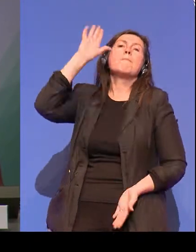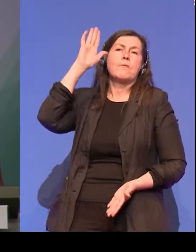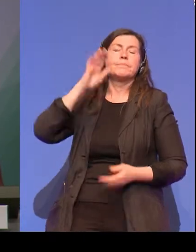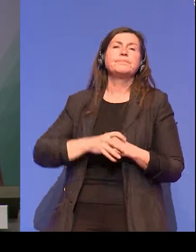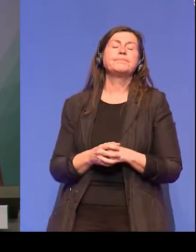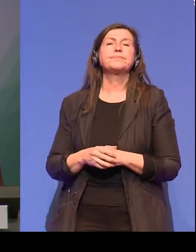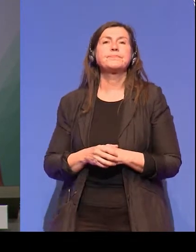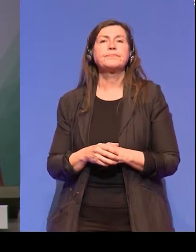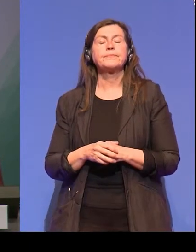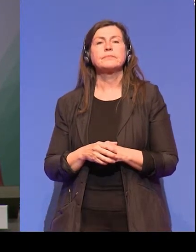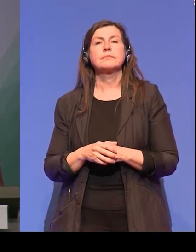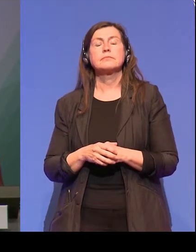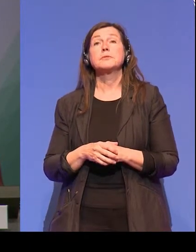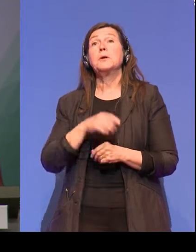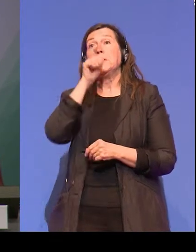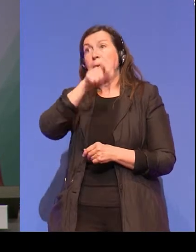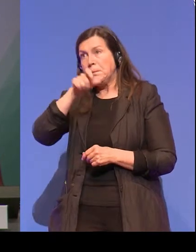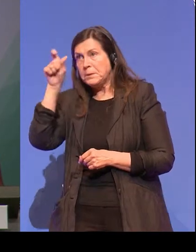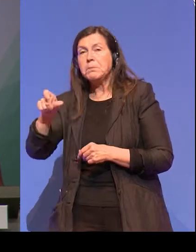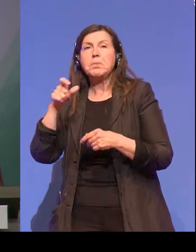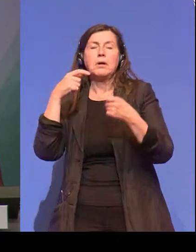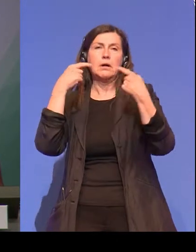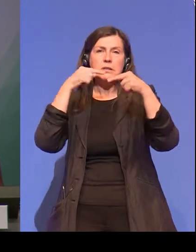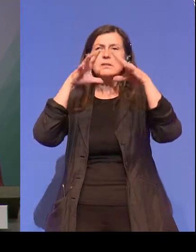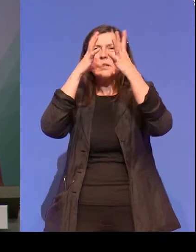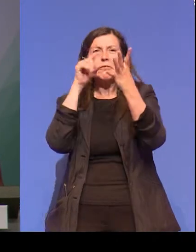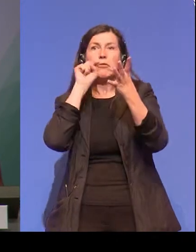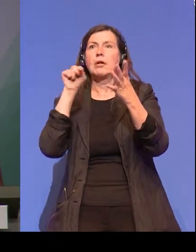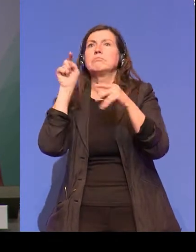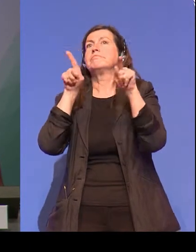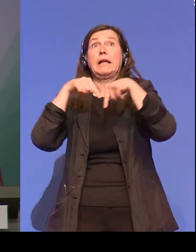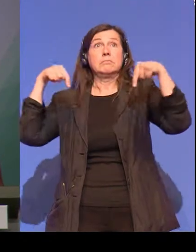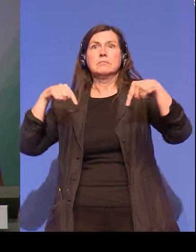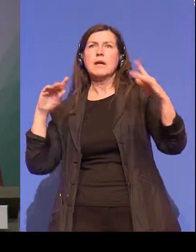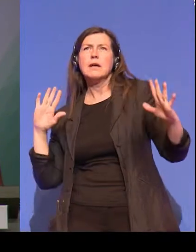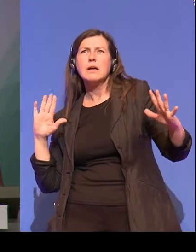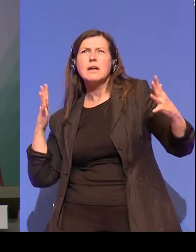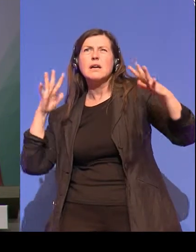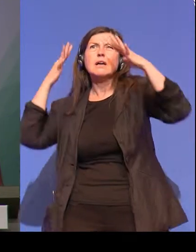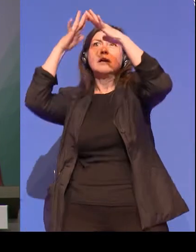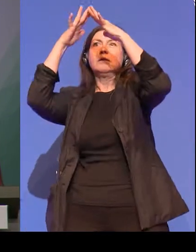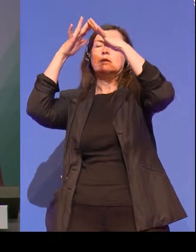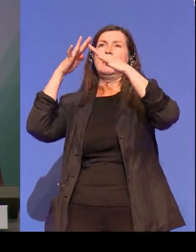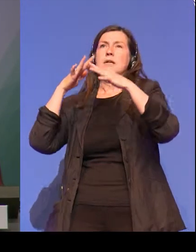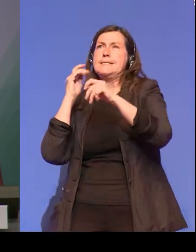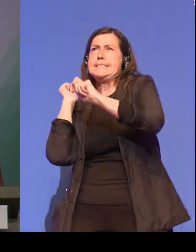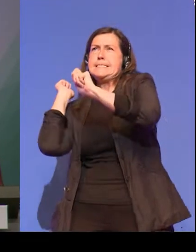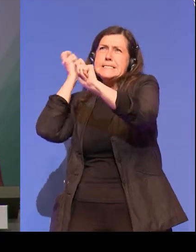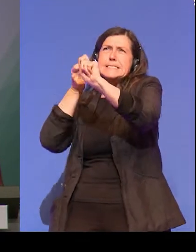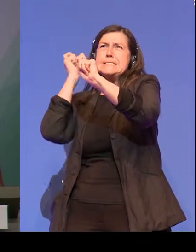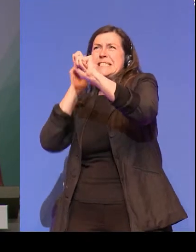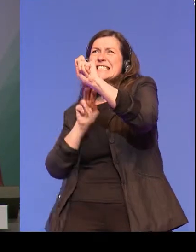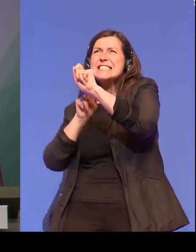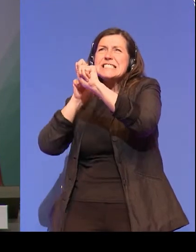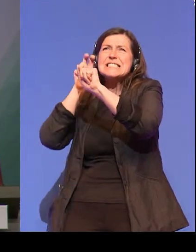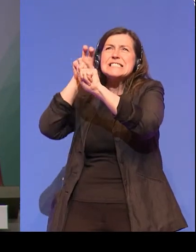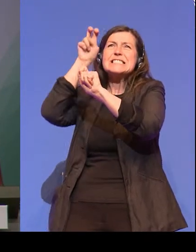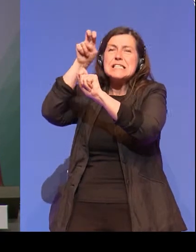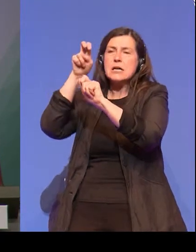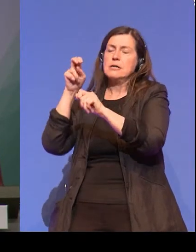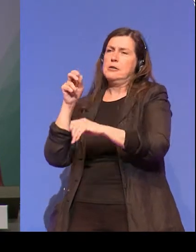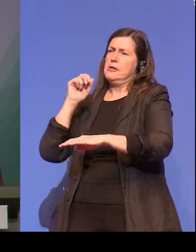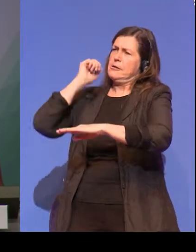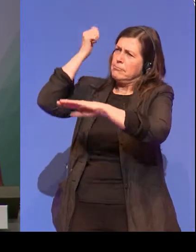peu hospitalières, c'est uniquement grâce à une culture unique de la prudence, de